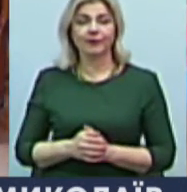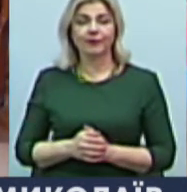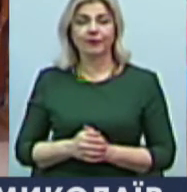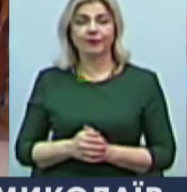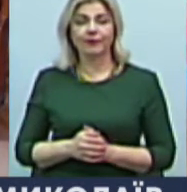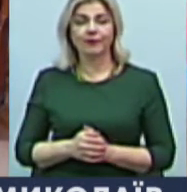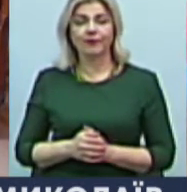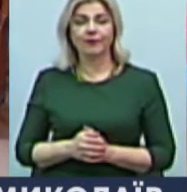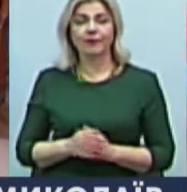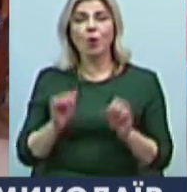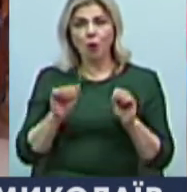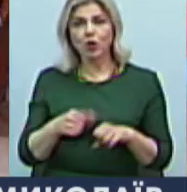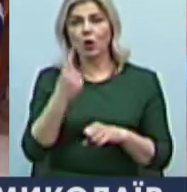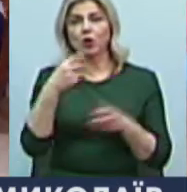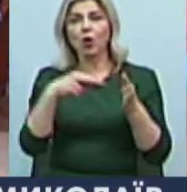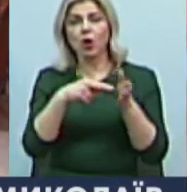включать много-много приборов?